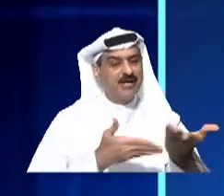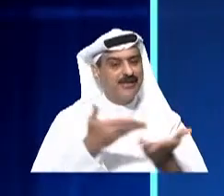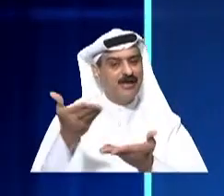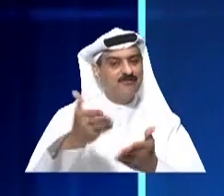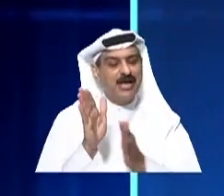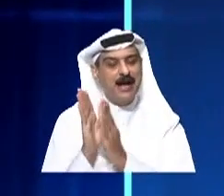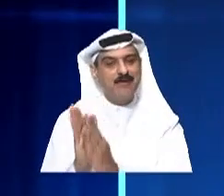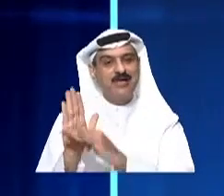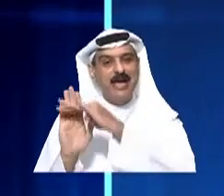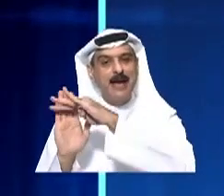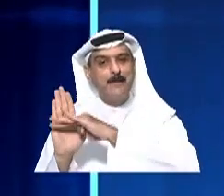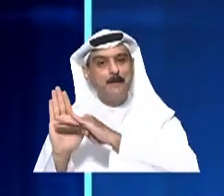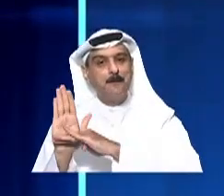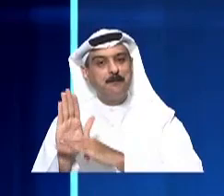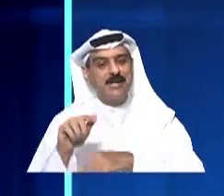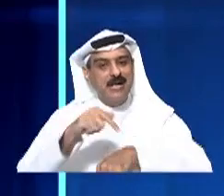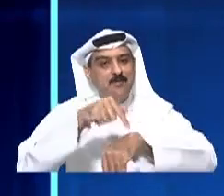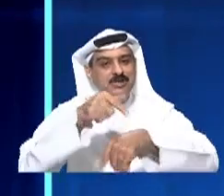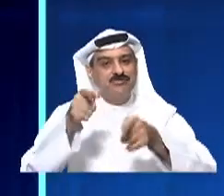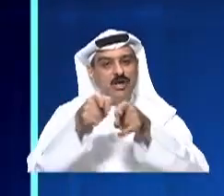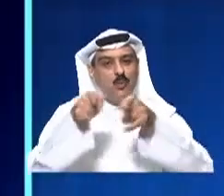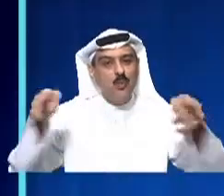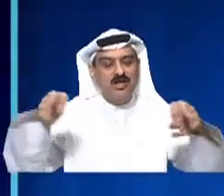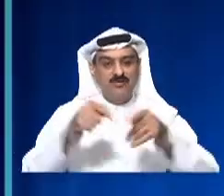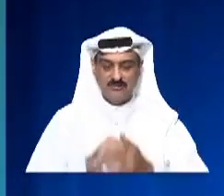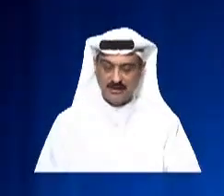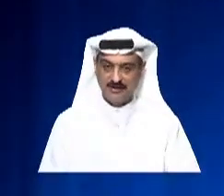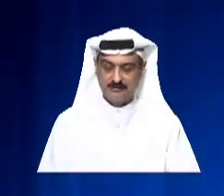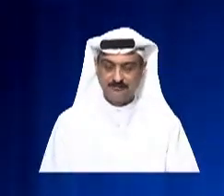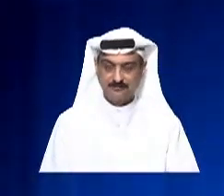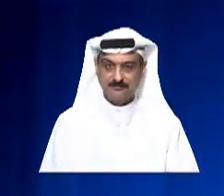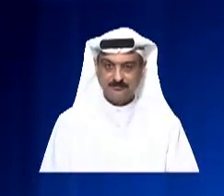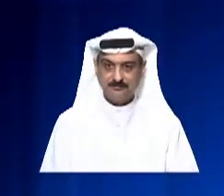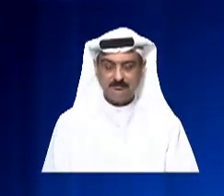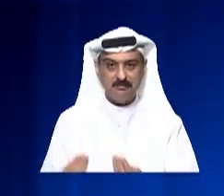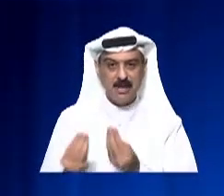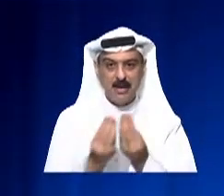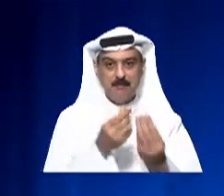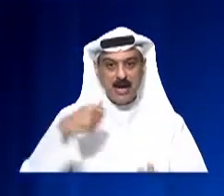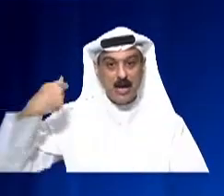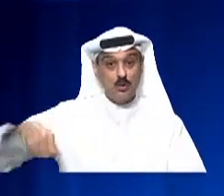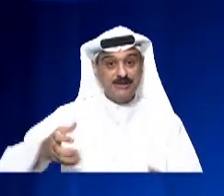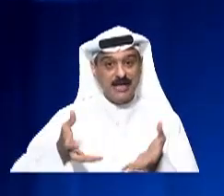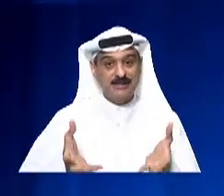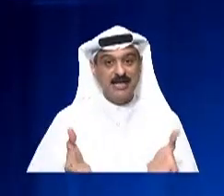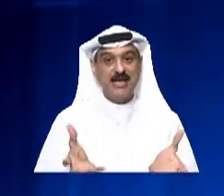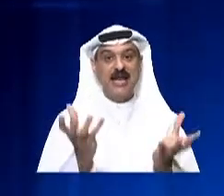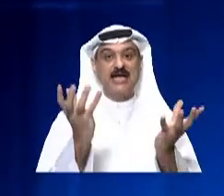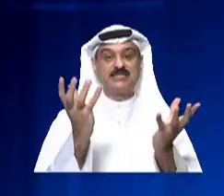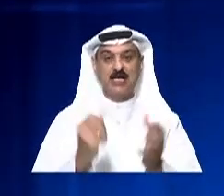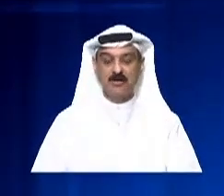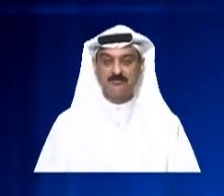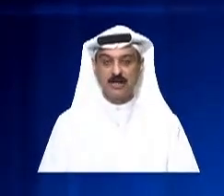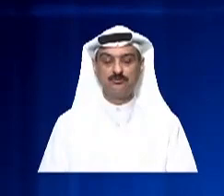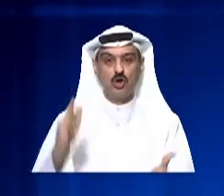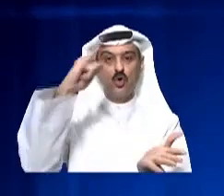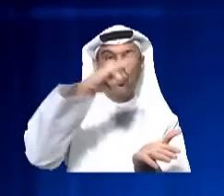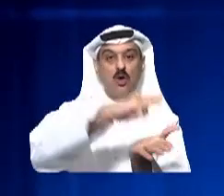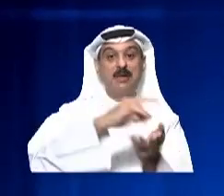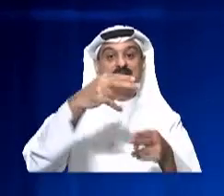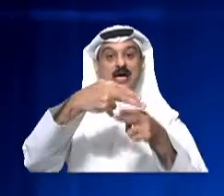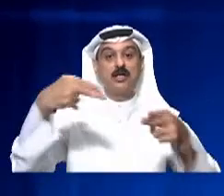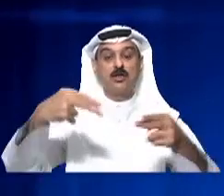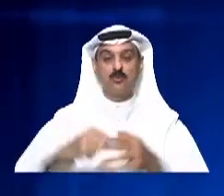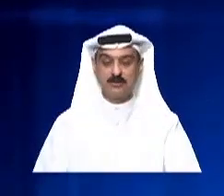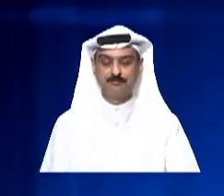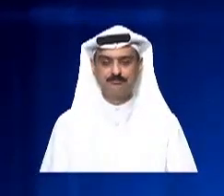الزمنية المعتمدة من قبل كل من وزارة الأشغال العامة والإدارة العامة للطيران المدني، وبما